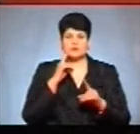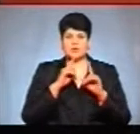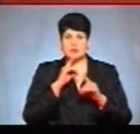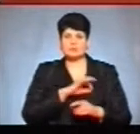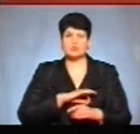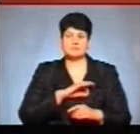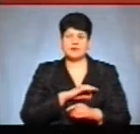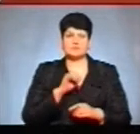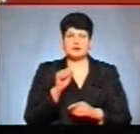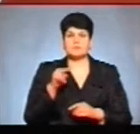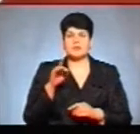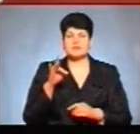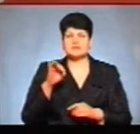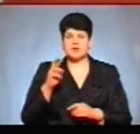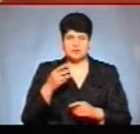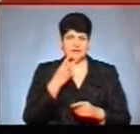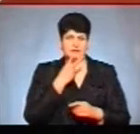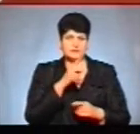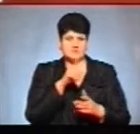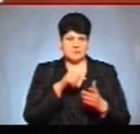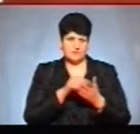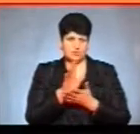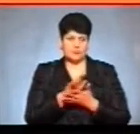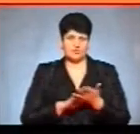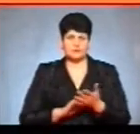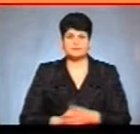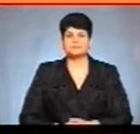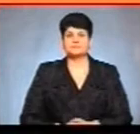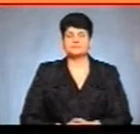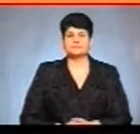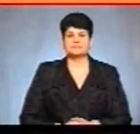Андрія Присяжного. Дивимося запитання, потім продовжимо.